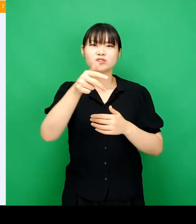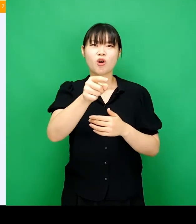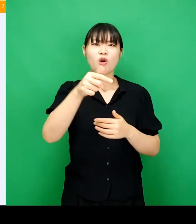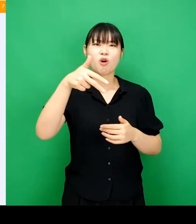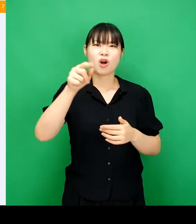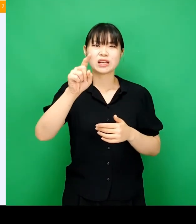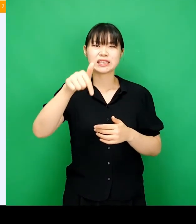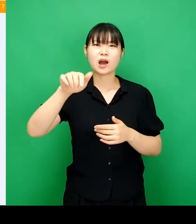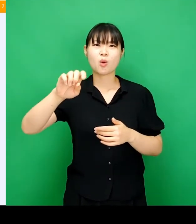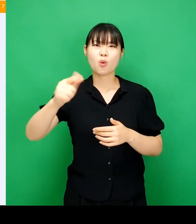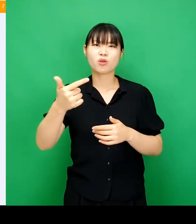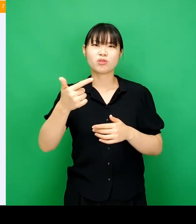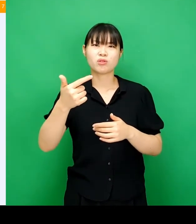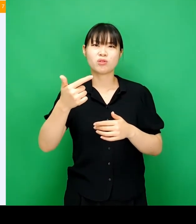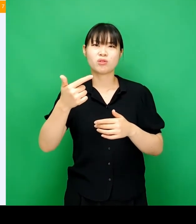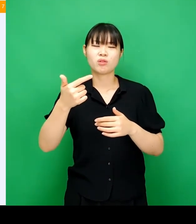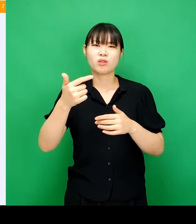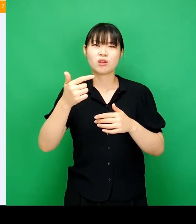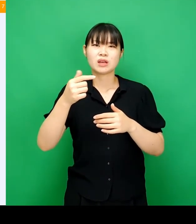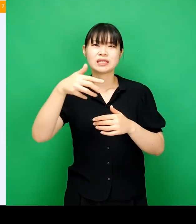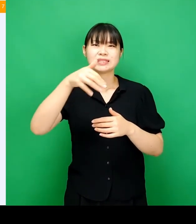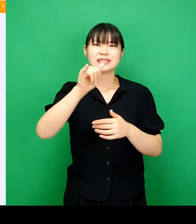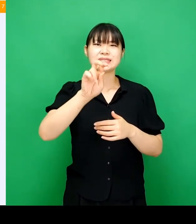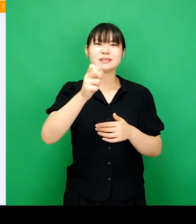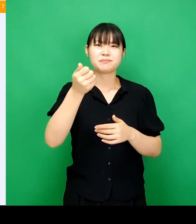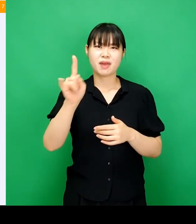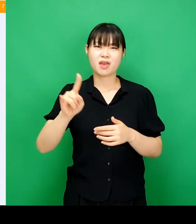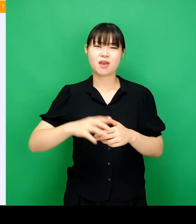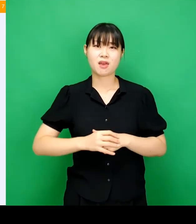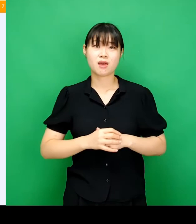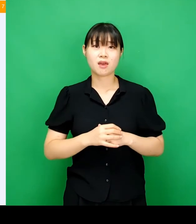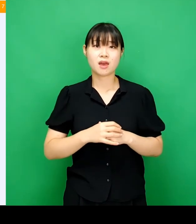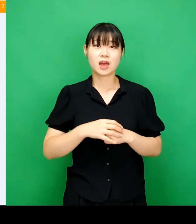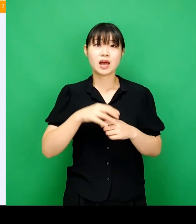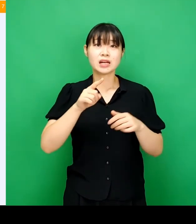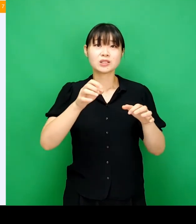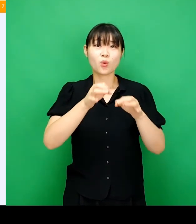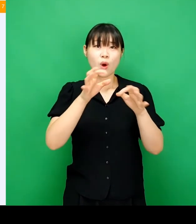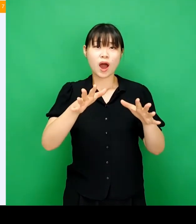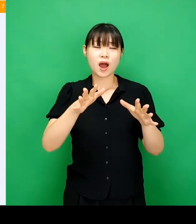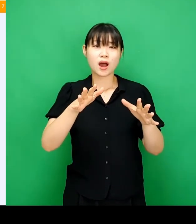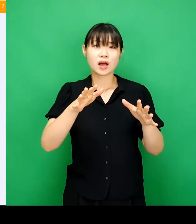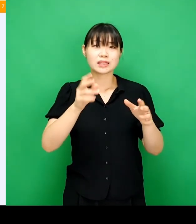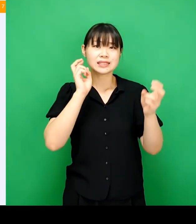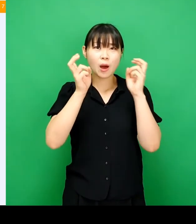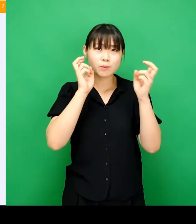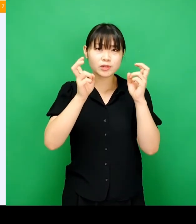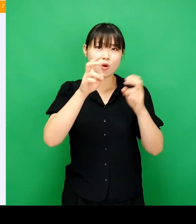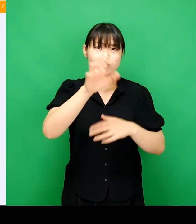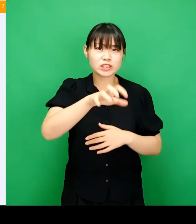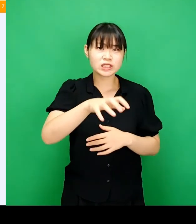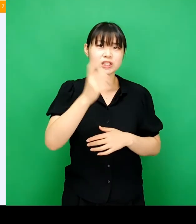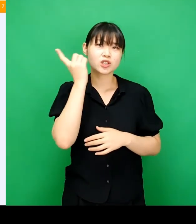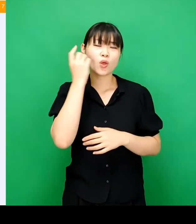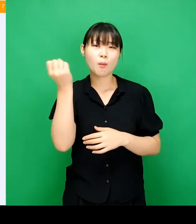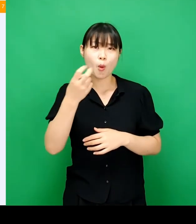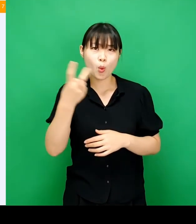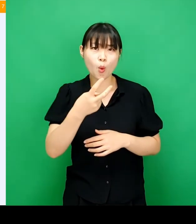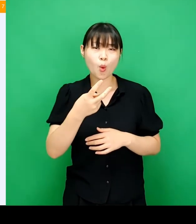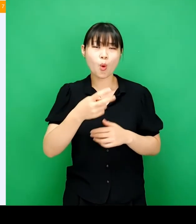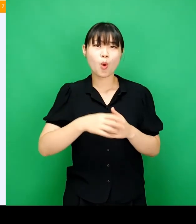해당됩니다. 그간의 저작권법과 관련된 판례를 보면 사업적 위치나 전화번호